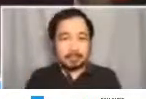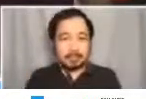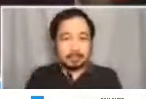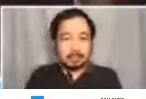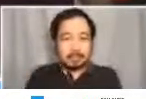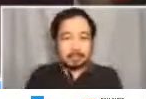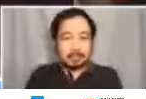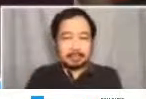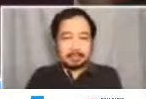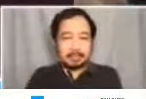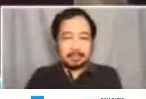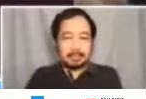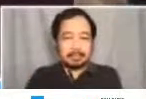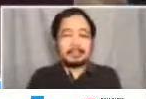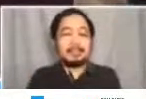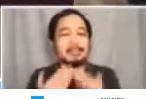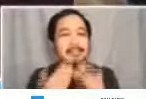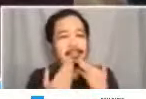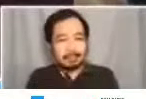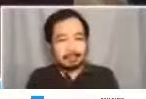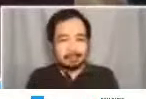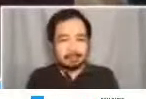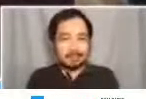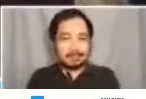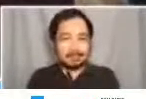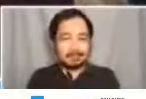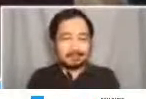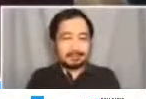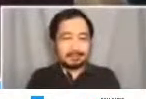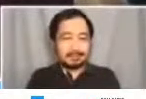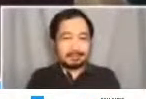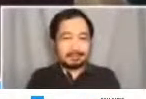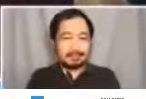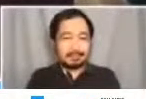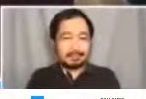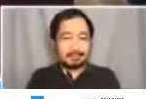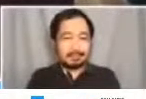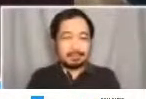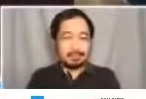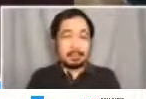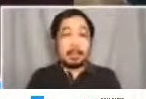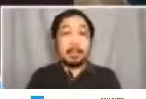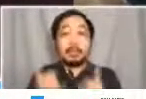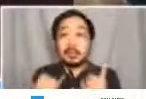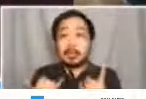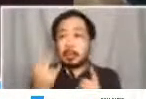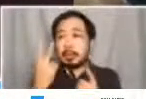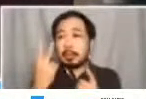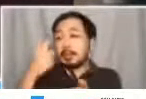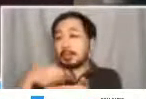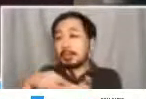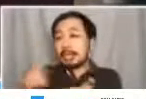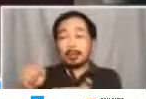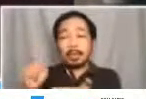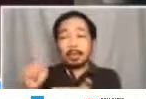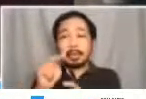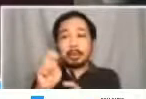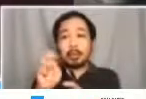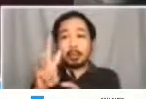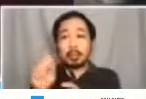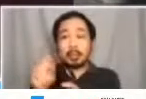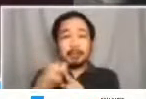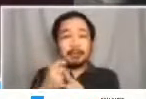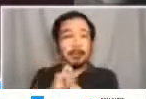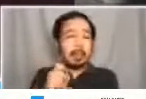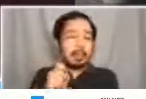naging sentralisado ang proseso sa pagkuha ng mga kailangang papeles, lalo na sa mga tinagurang locally stranded